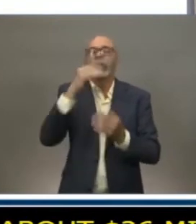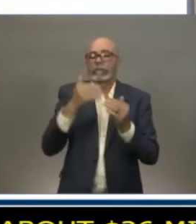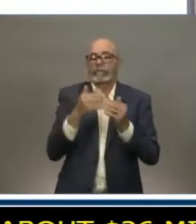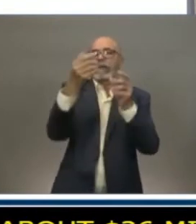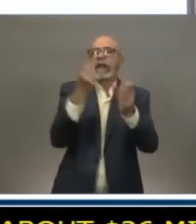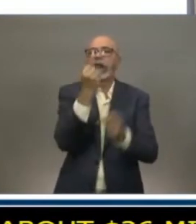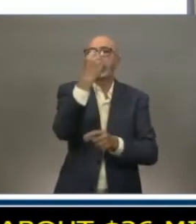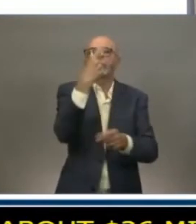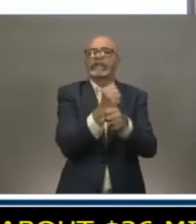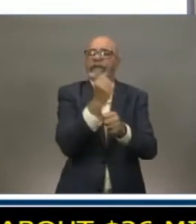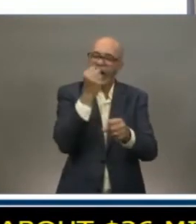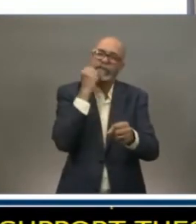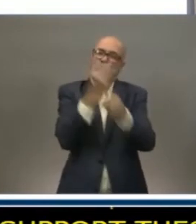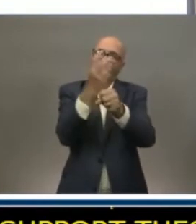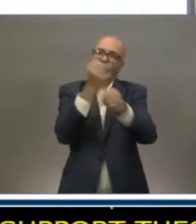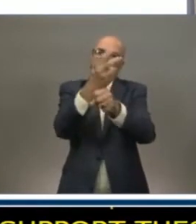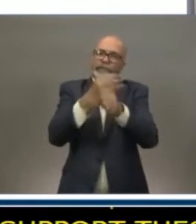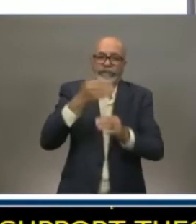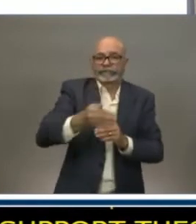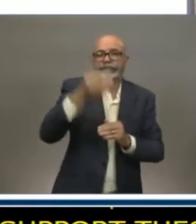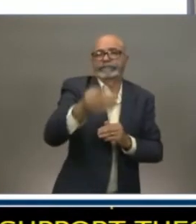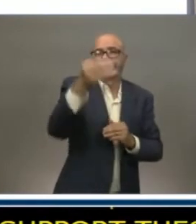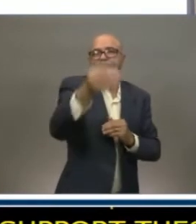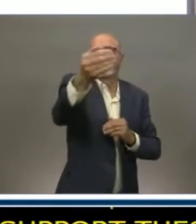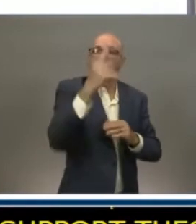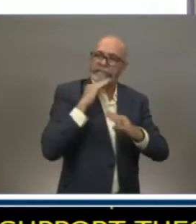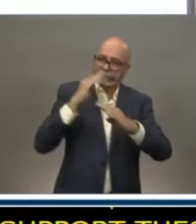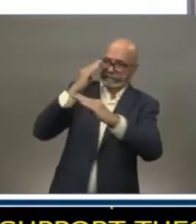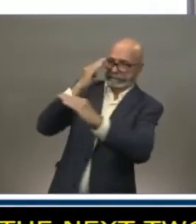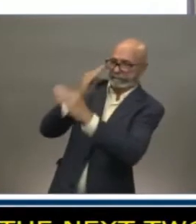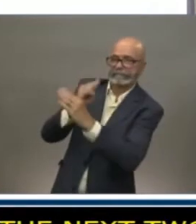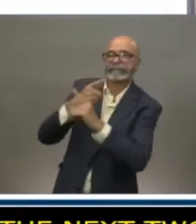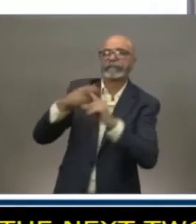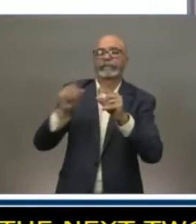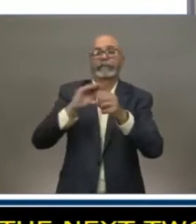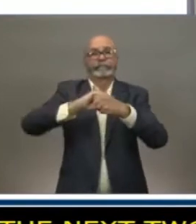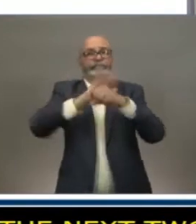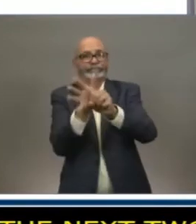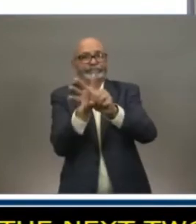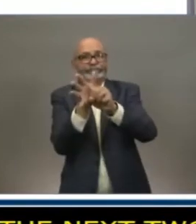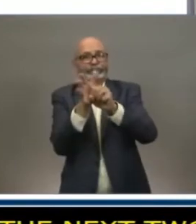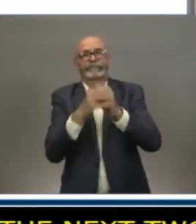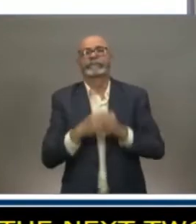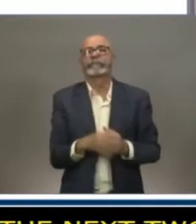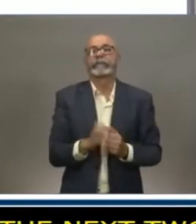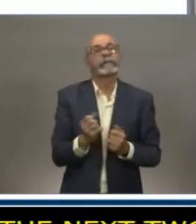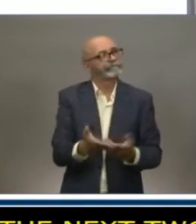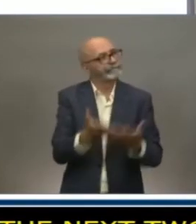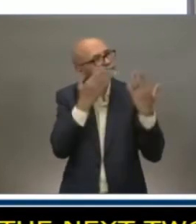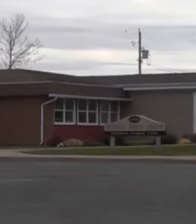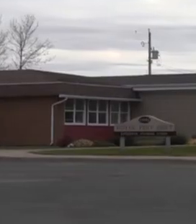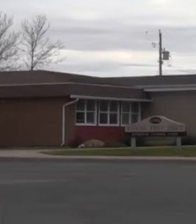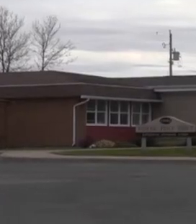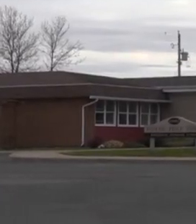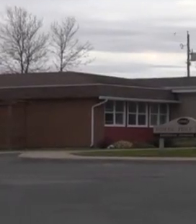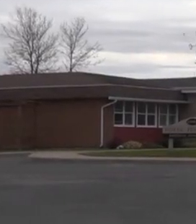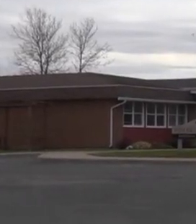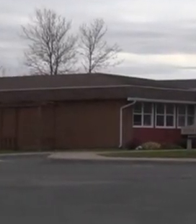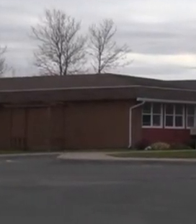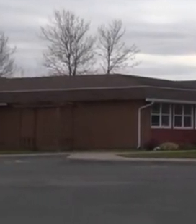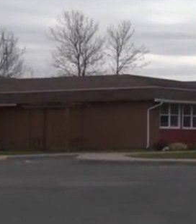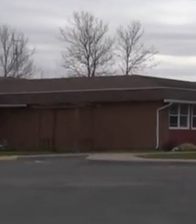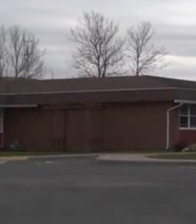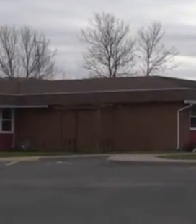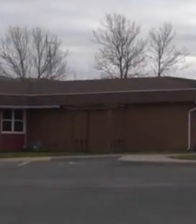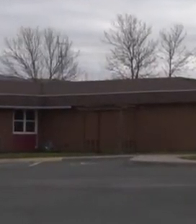de protection et s'assurer que tous les établissements déjà existants auraient un maximum de 2 personnes par chambre. Dans ce